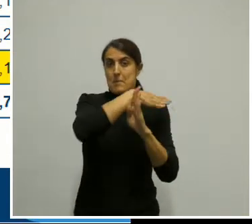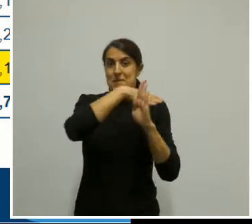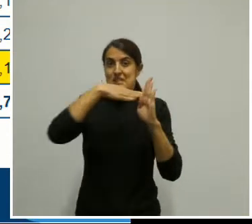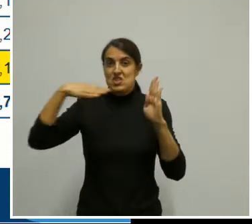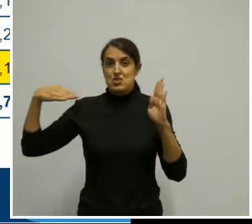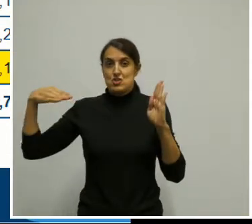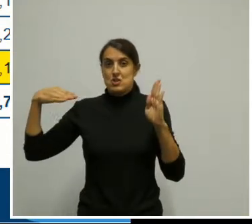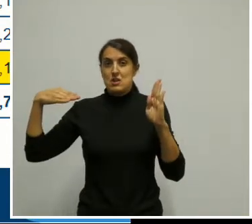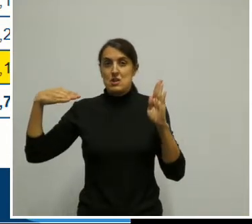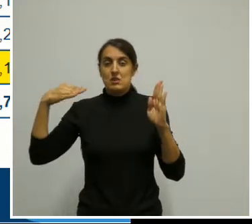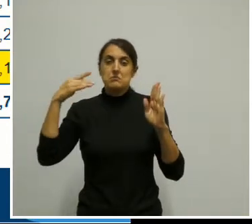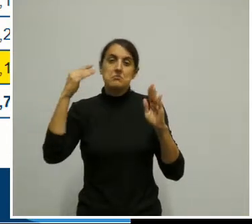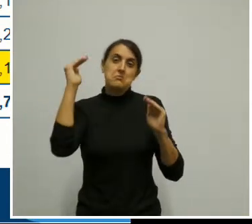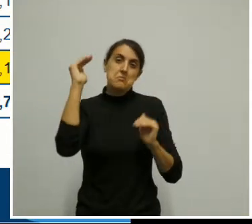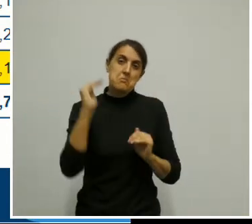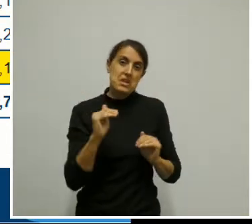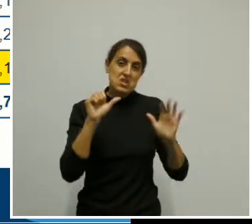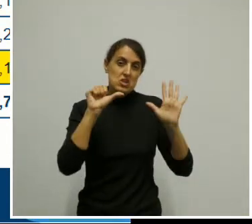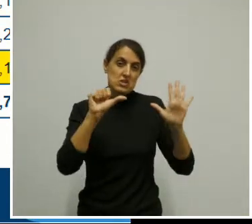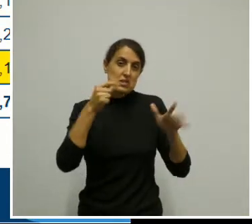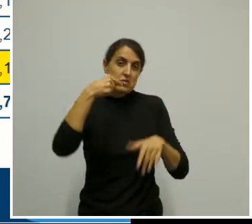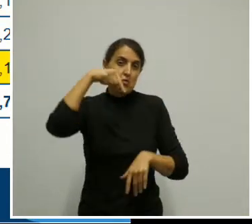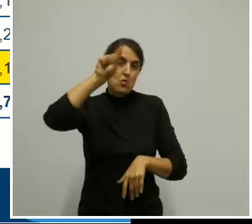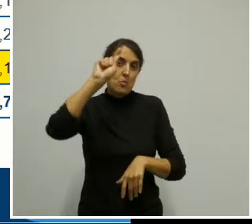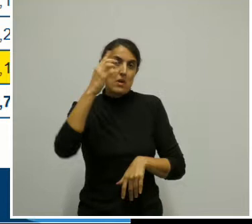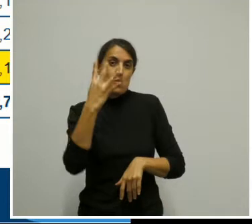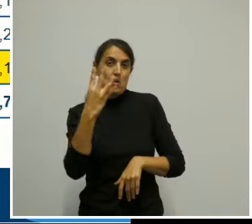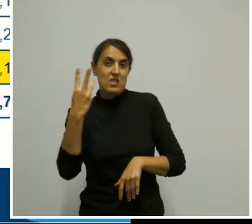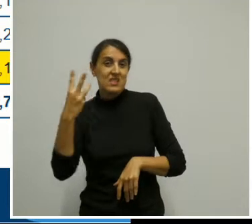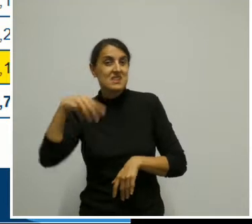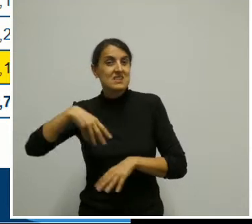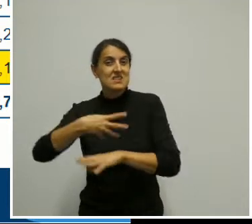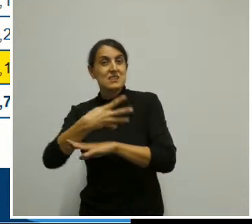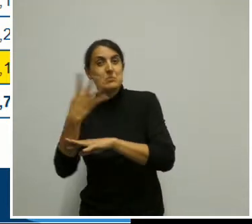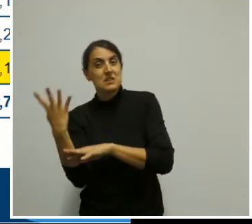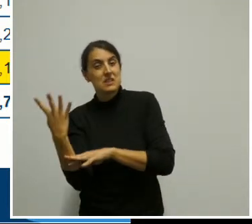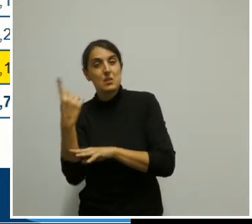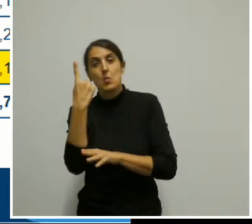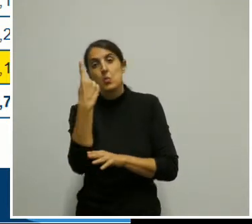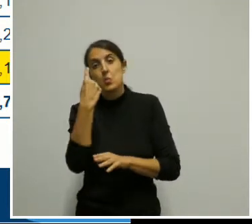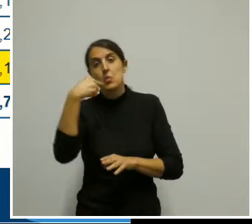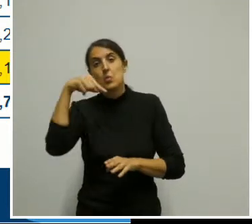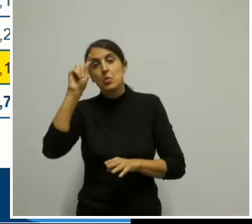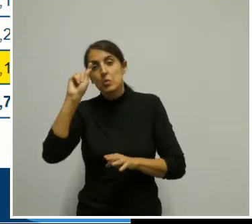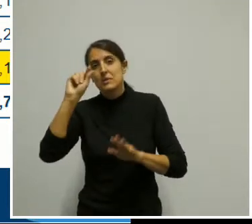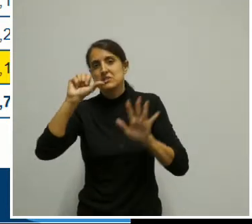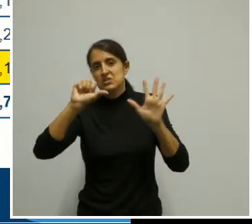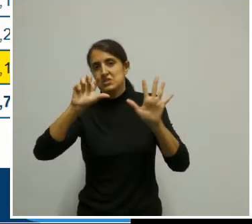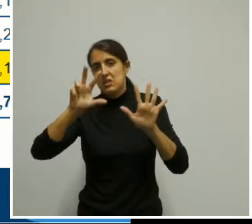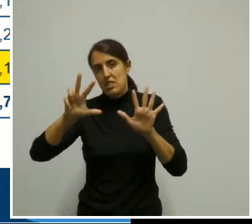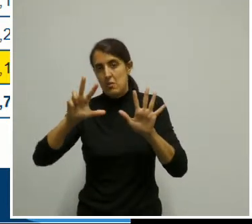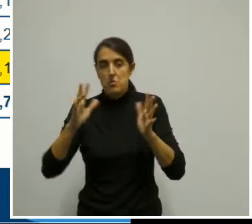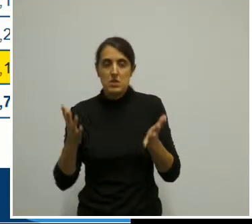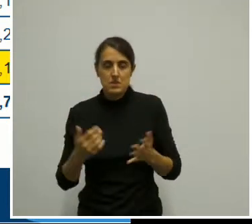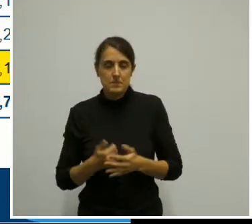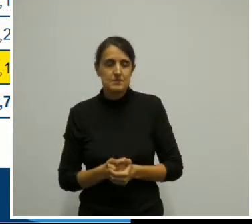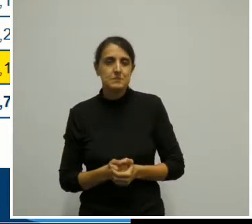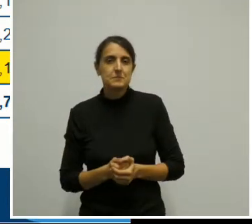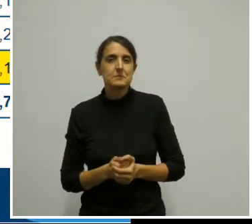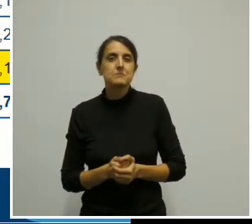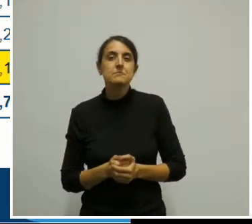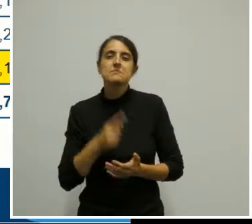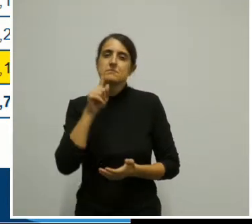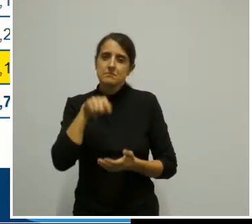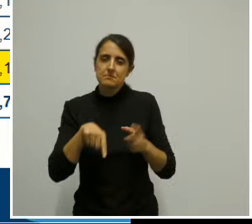un menys 6,43, aquí a Sant Martí estem en un menys 4,68. També s'ha de dir que es